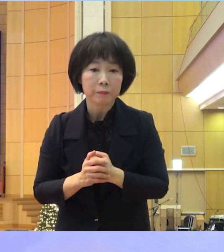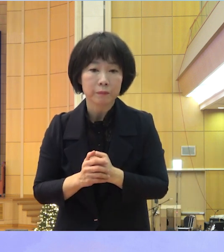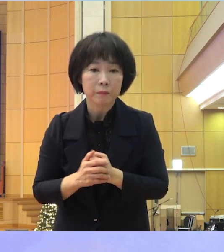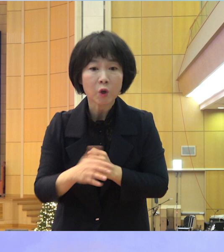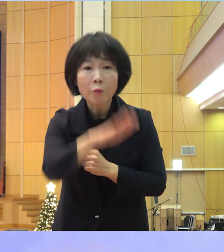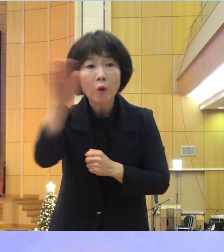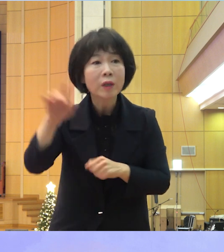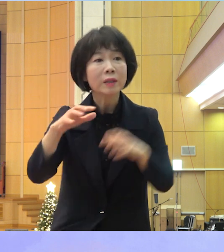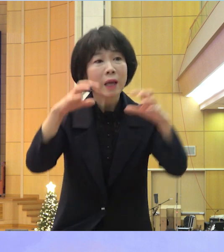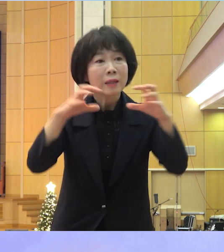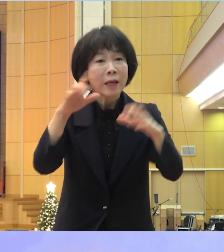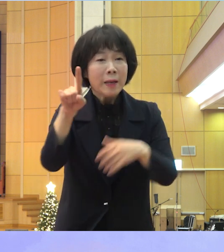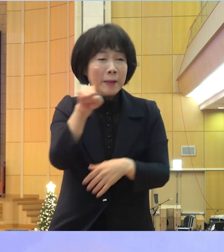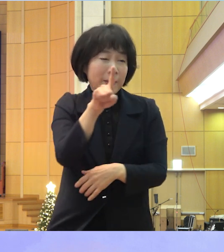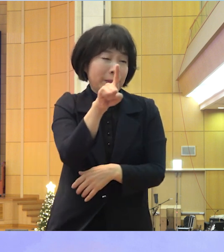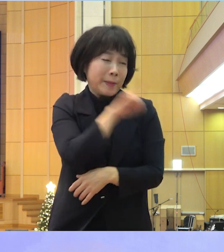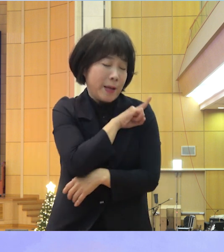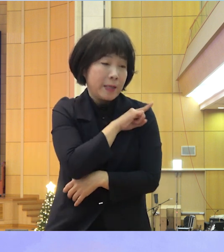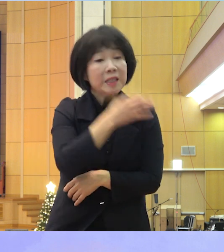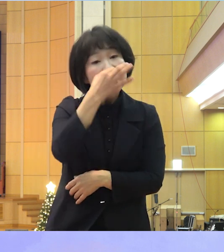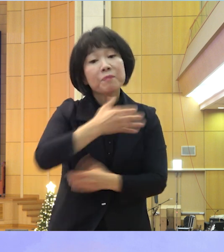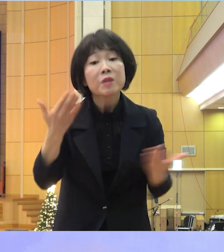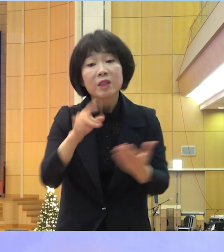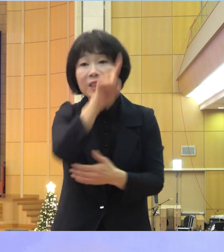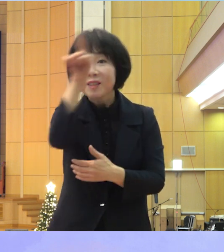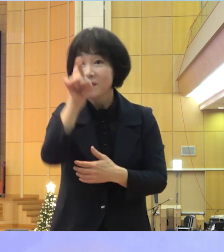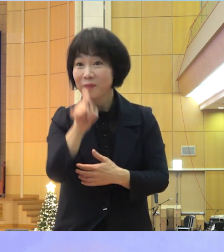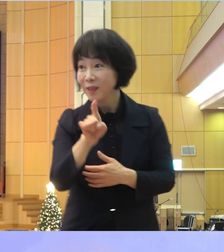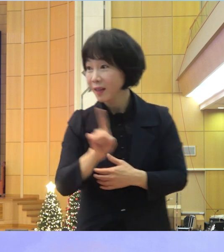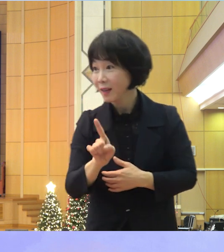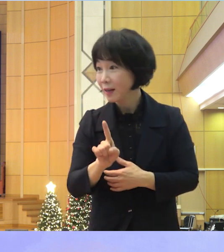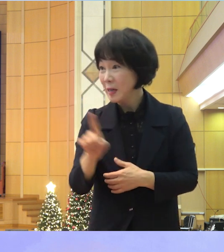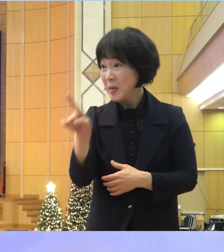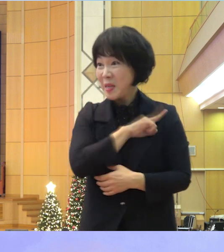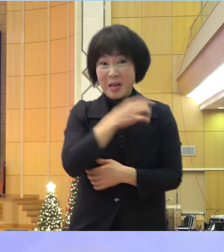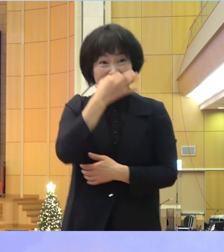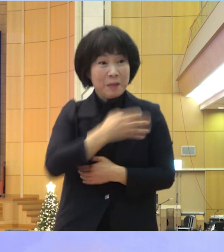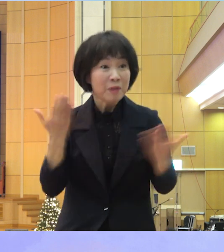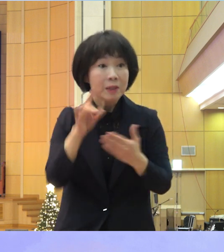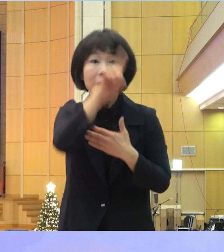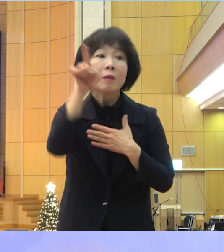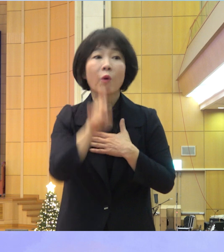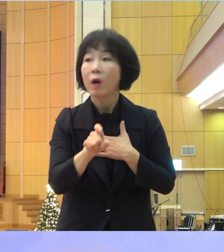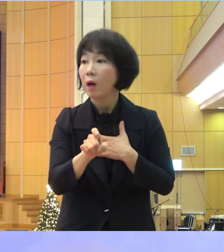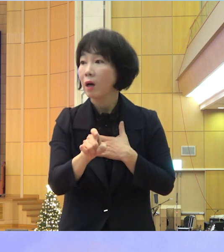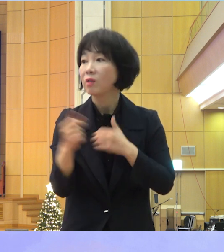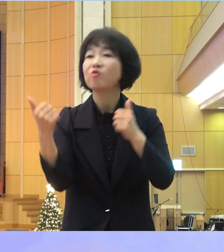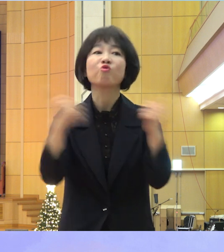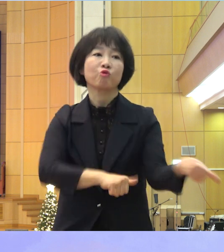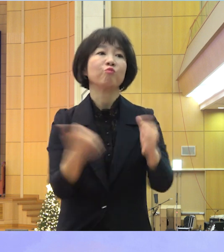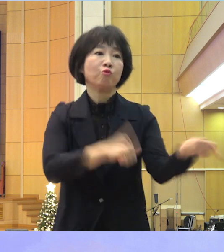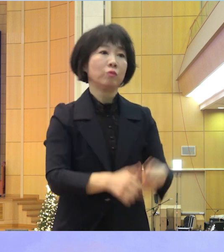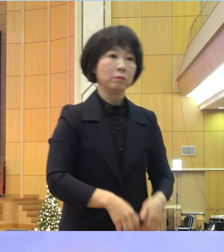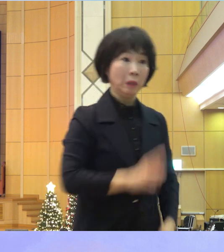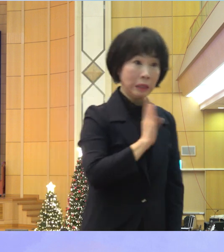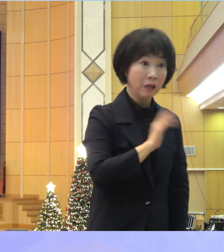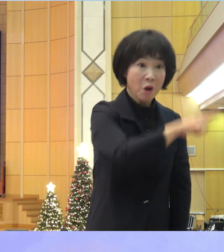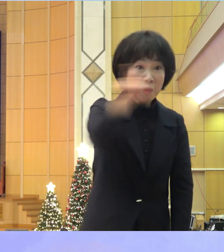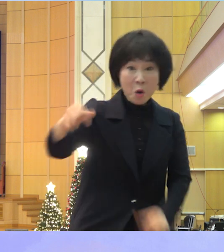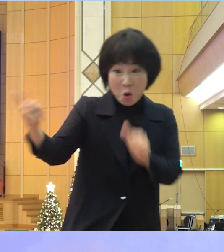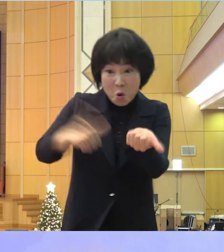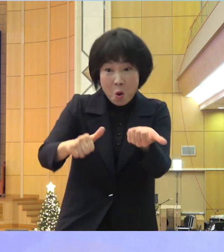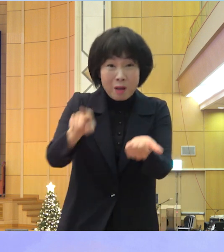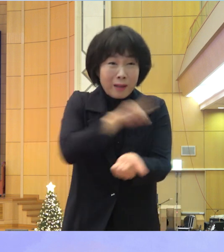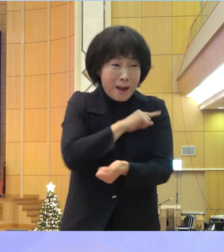이 세상에서 가장 힘든다고 해도 죽는 것보다 더 힘든 게 없대요. 여러분 죽을